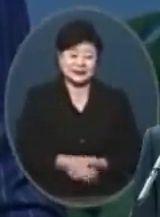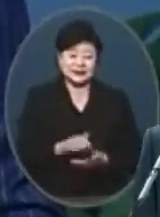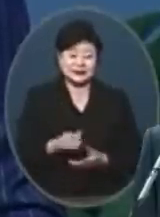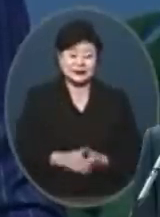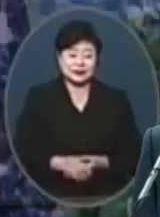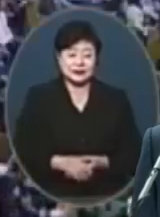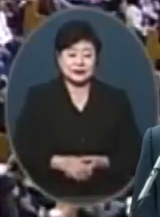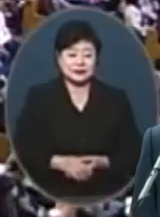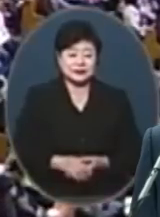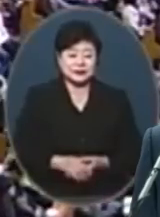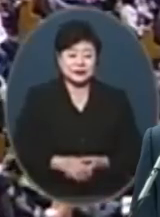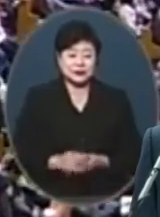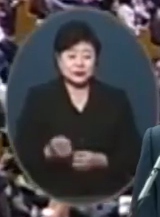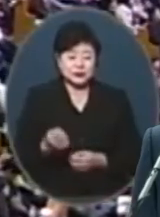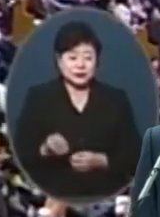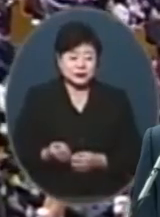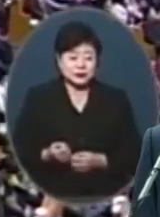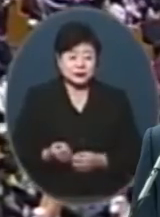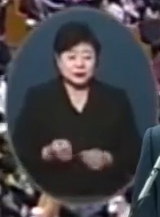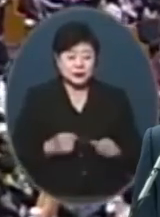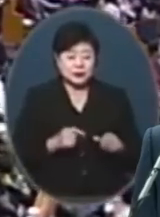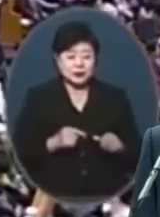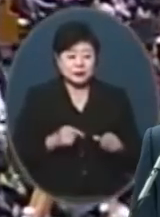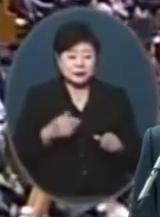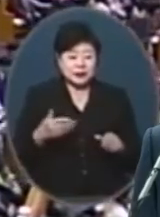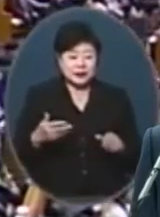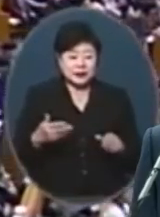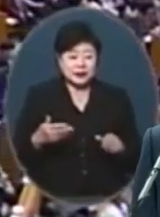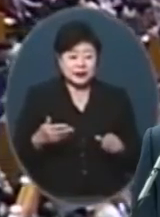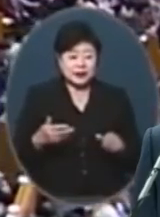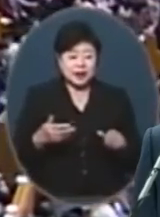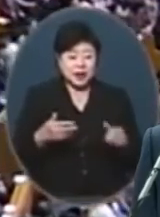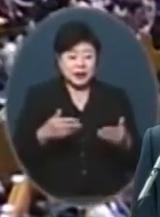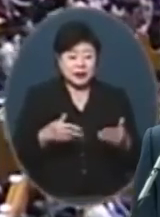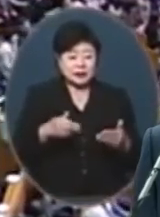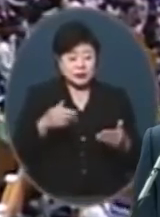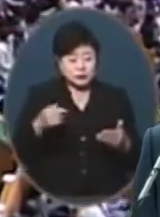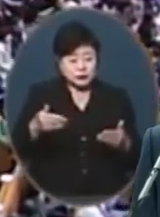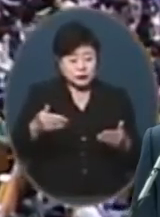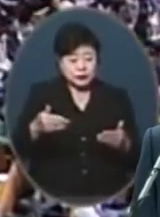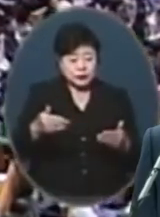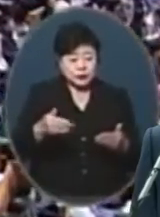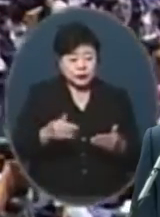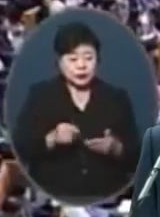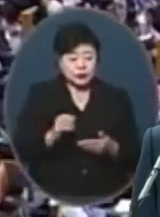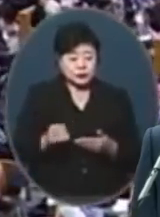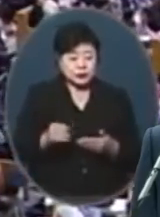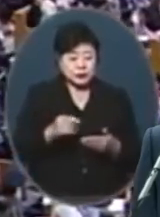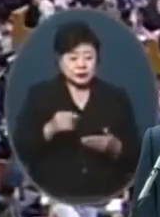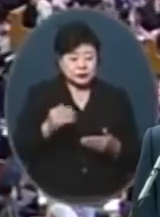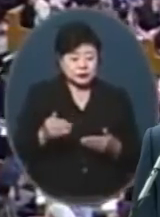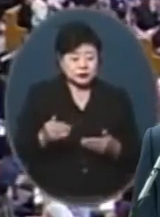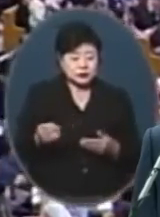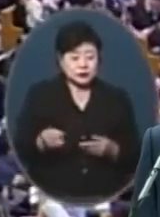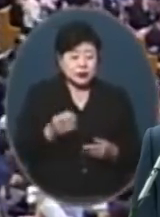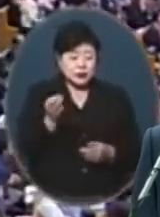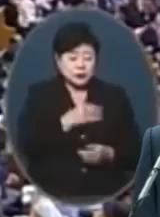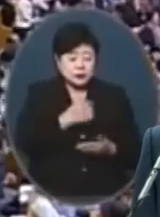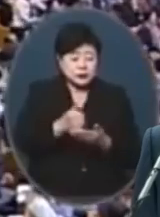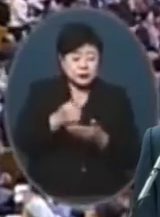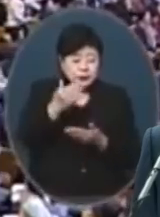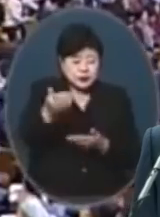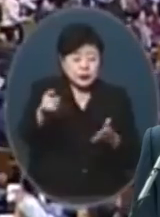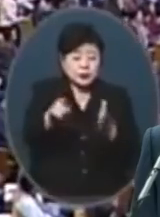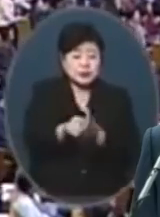고린도후서 8장 9절에 우리 주 예수 그리스도의 은혜를 너희가 알거니와 부유하신 이로서 너희를